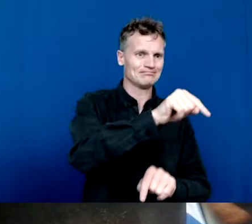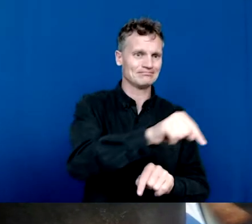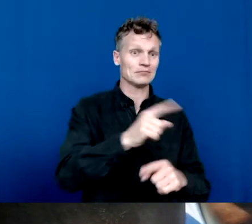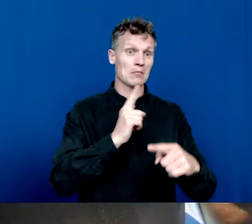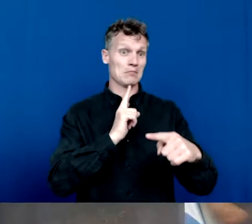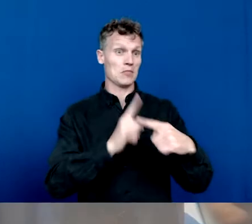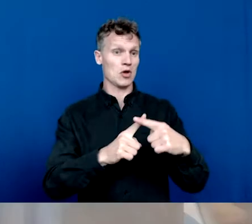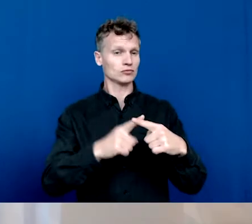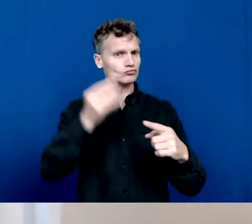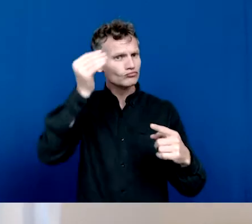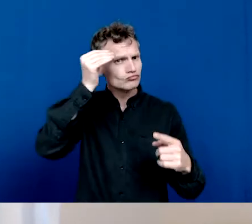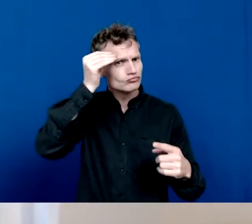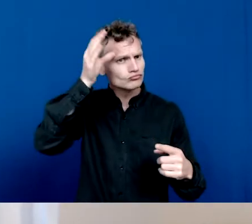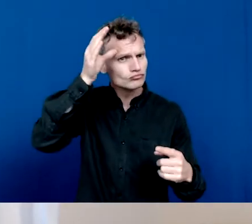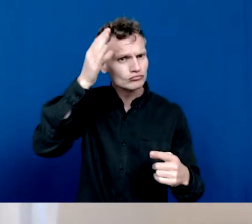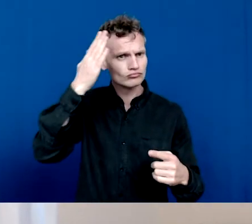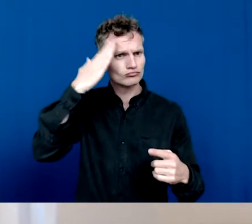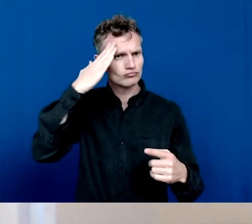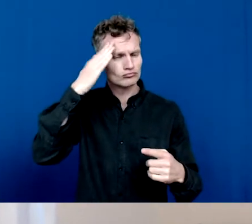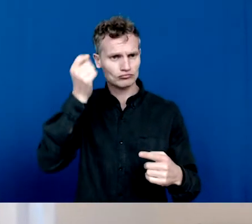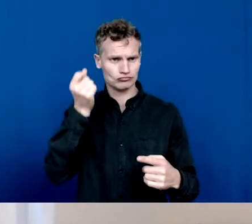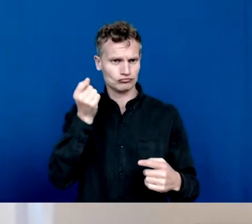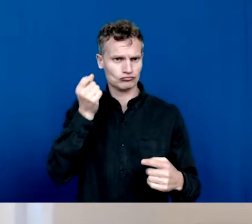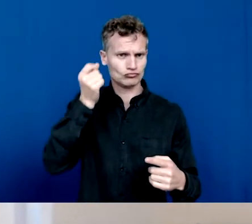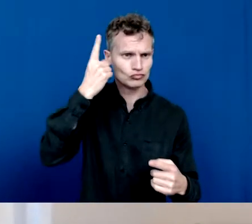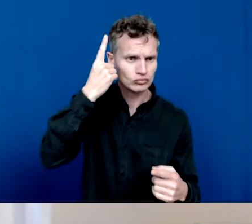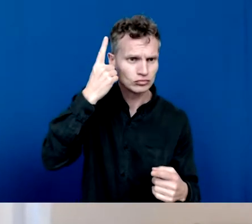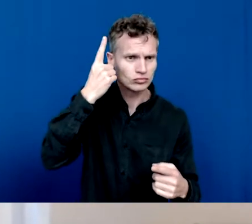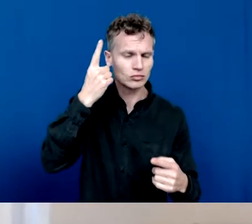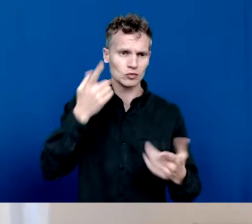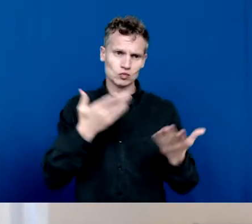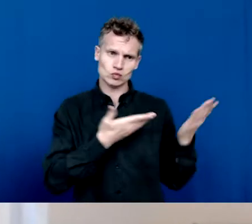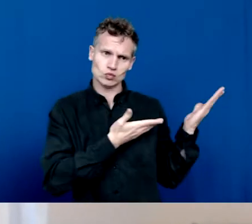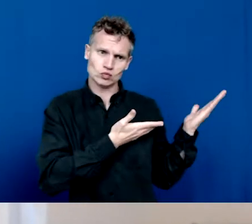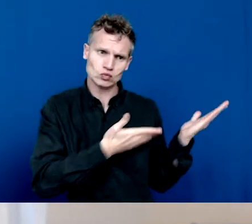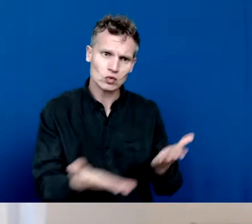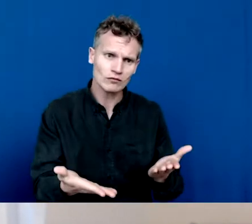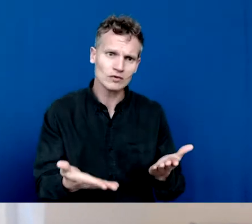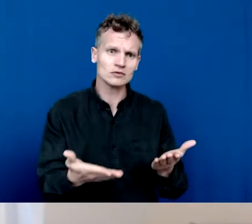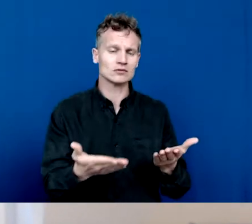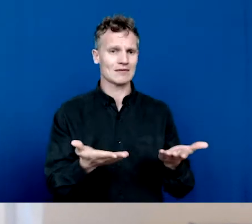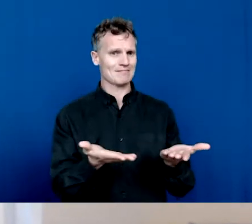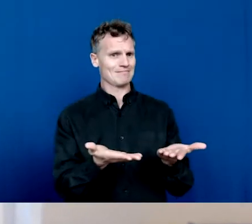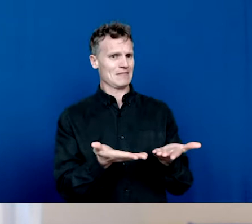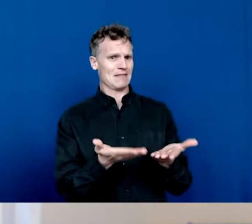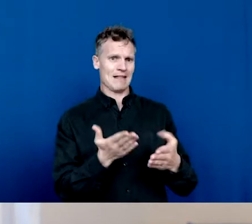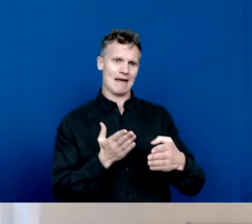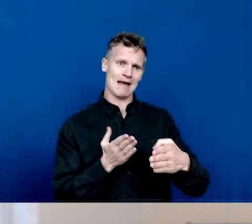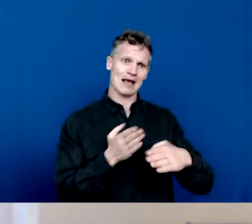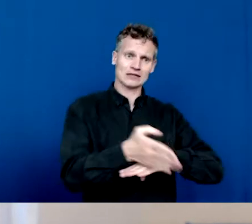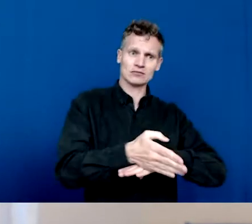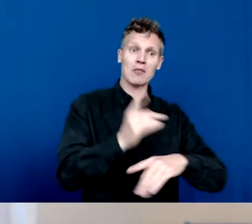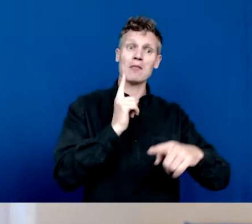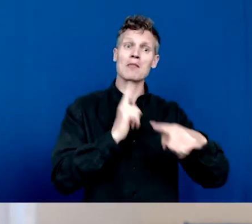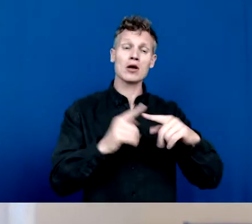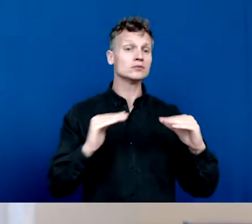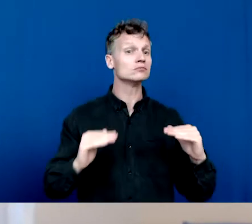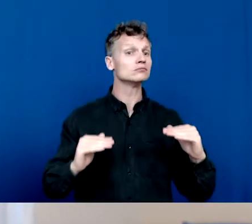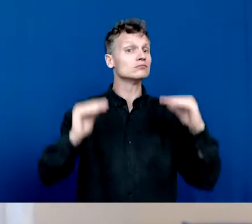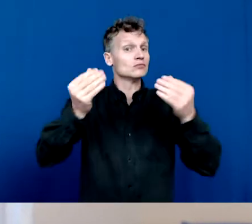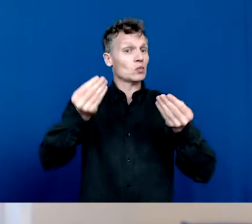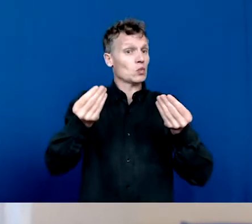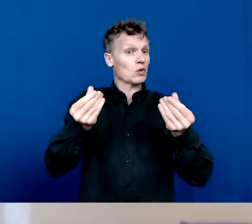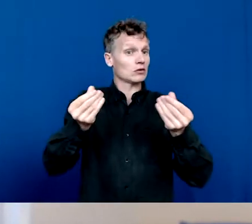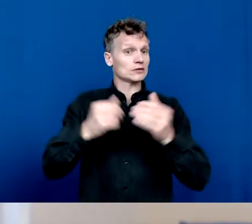compétences nécessaires pour garantir que leurs services et leurs programmes soient accessibles à tous et